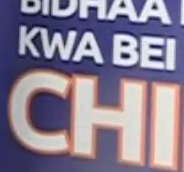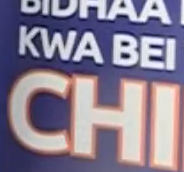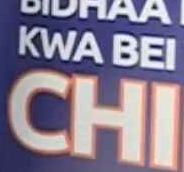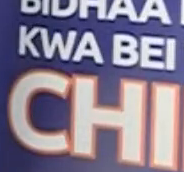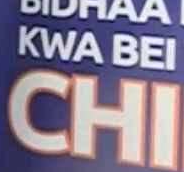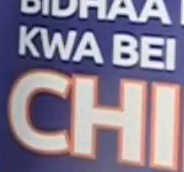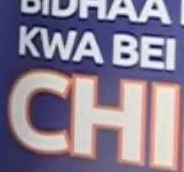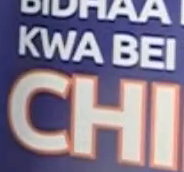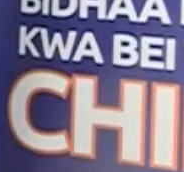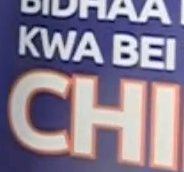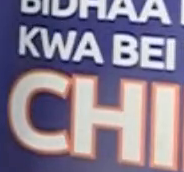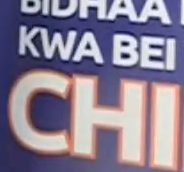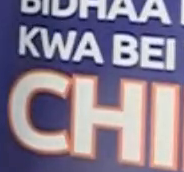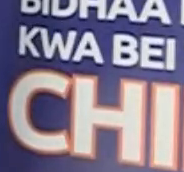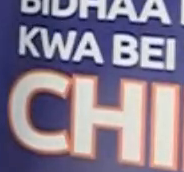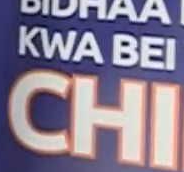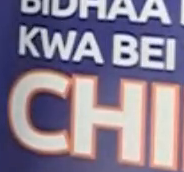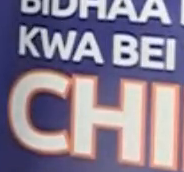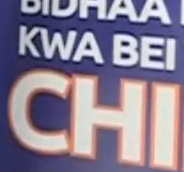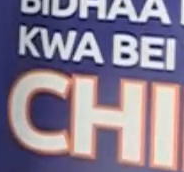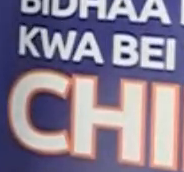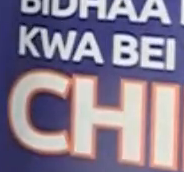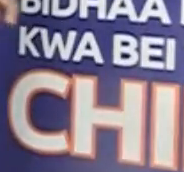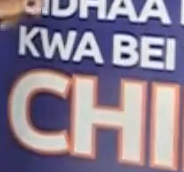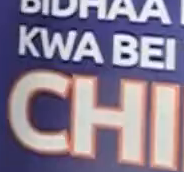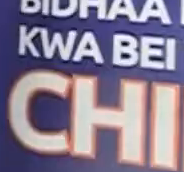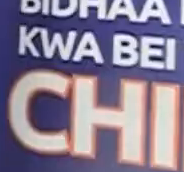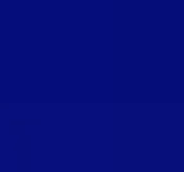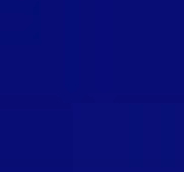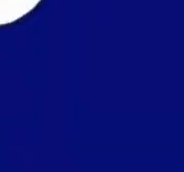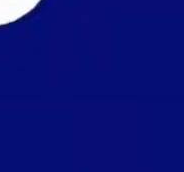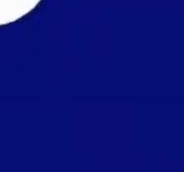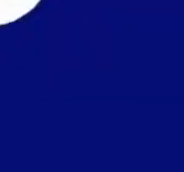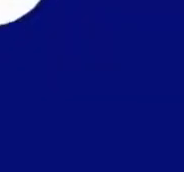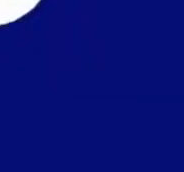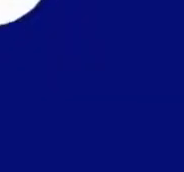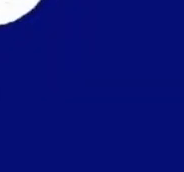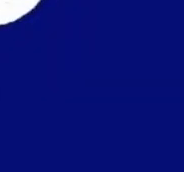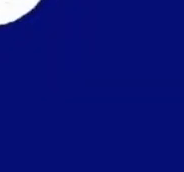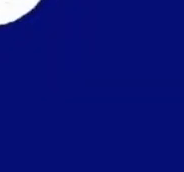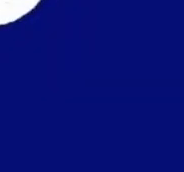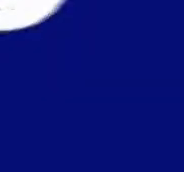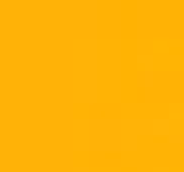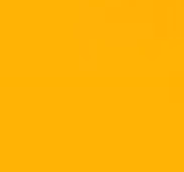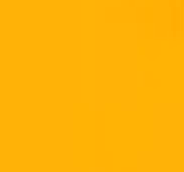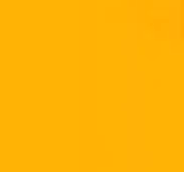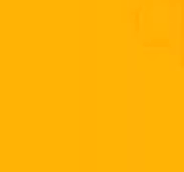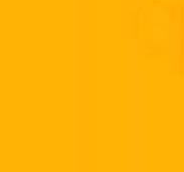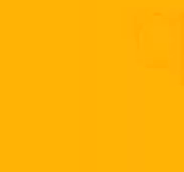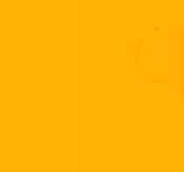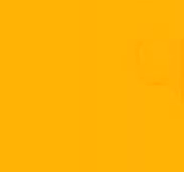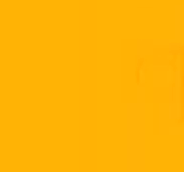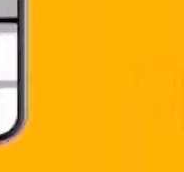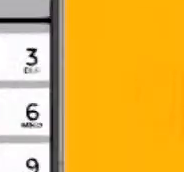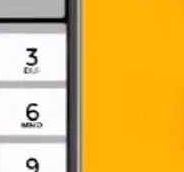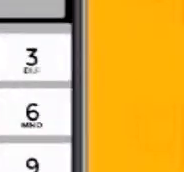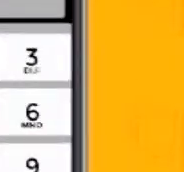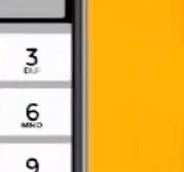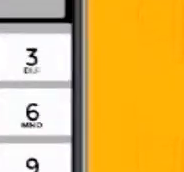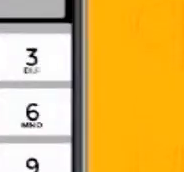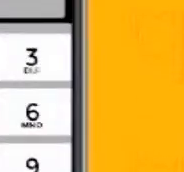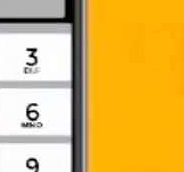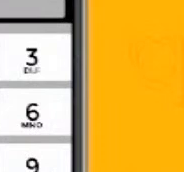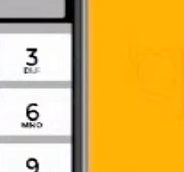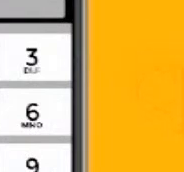quickbid.co.ke. Kila wakati ni bidhaa bora kwenye bei ya nini? Chini kwa chini. Jiunga na Quickbid ni rahisi. Enda kwenye M-Pesa, bonyeza paybill kisha